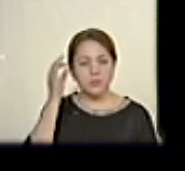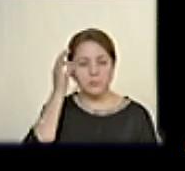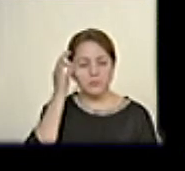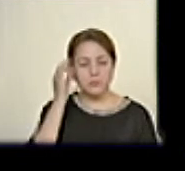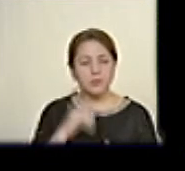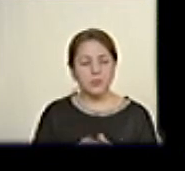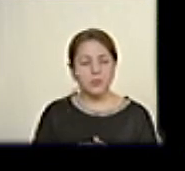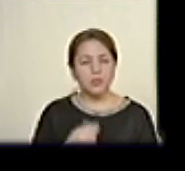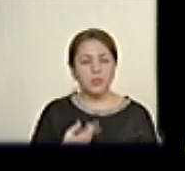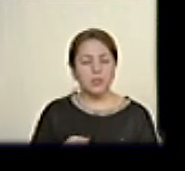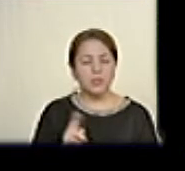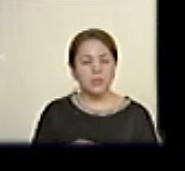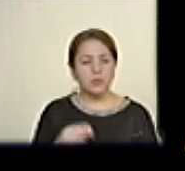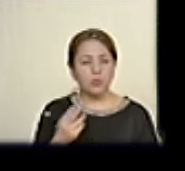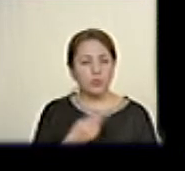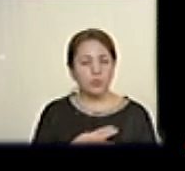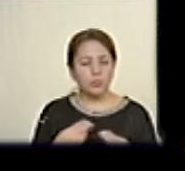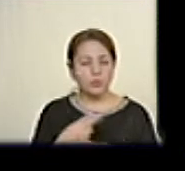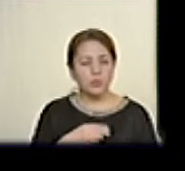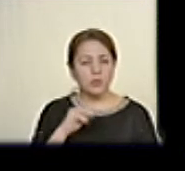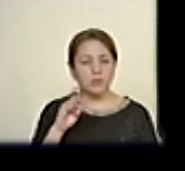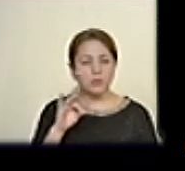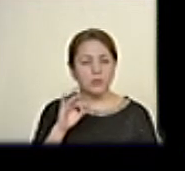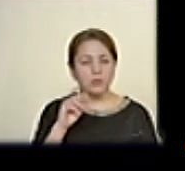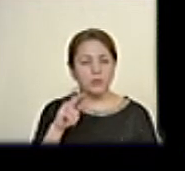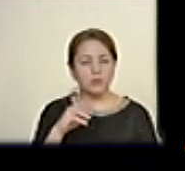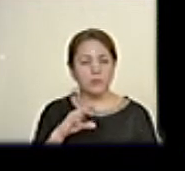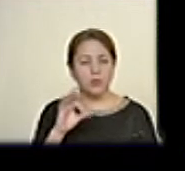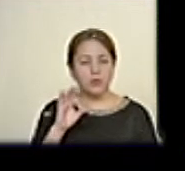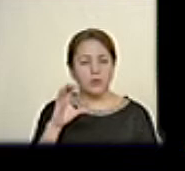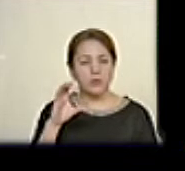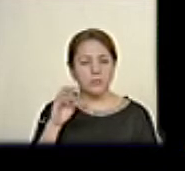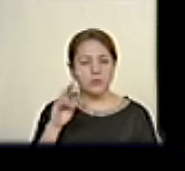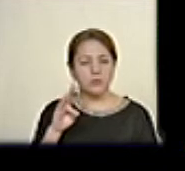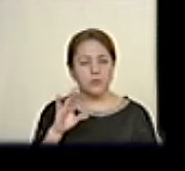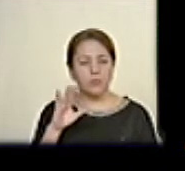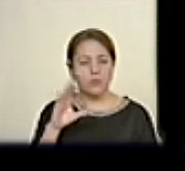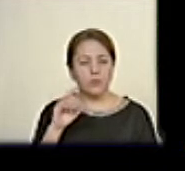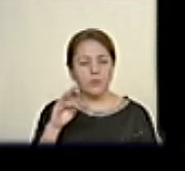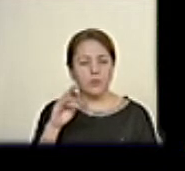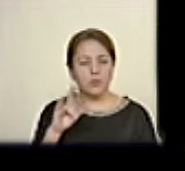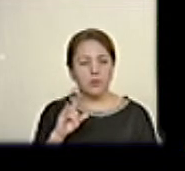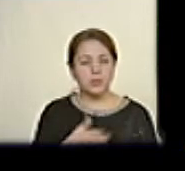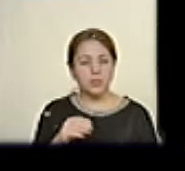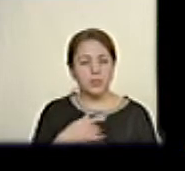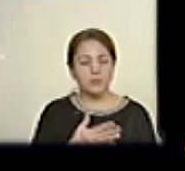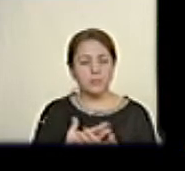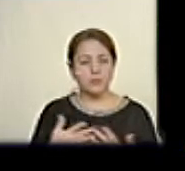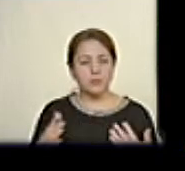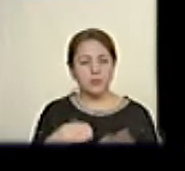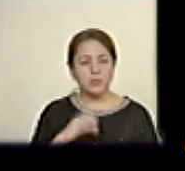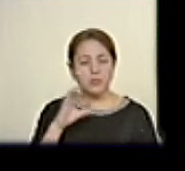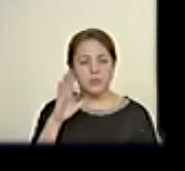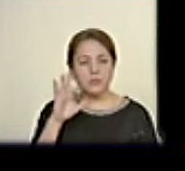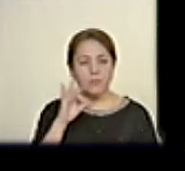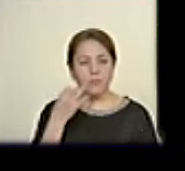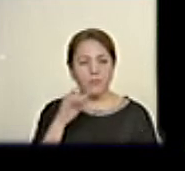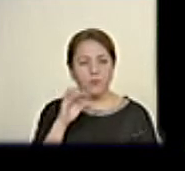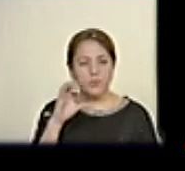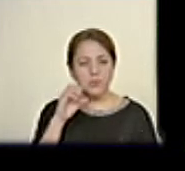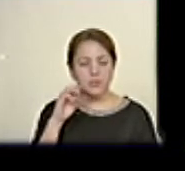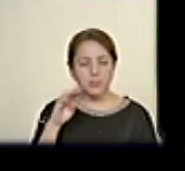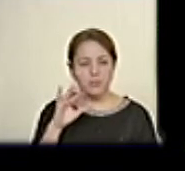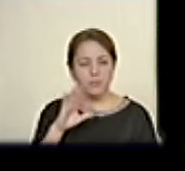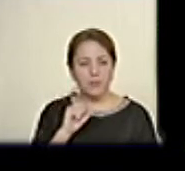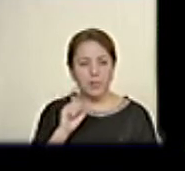Олицетворение – это художественный троп, основанный на наделении предметов свойствами живых